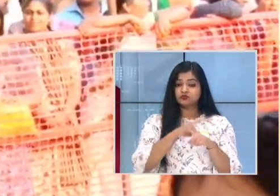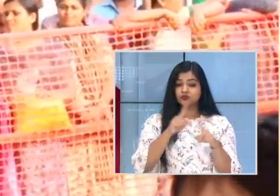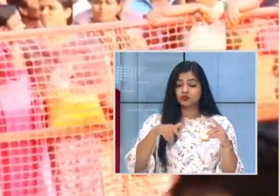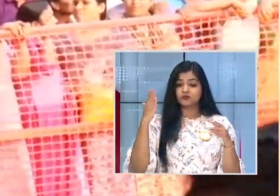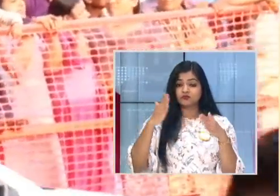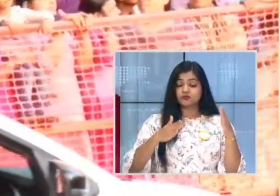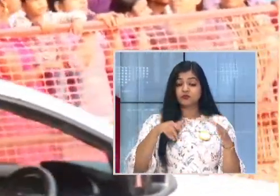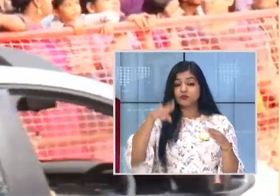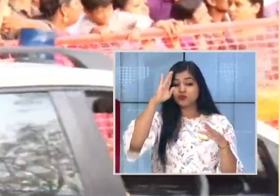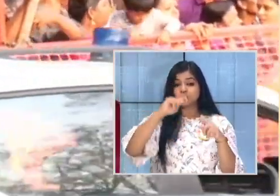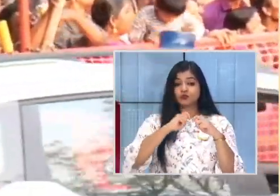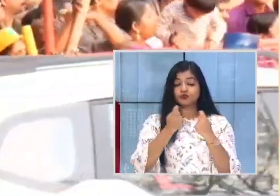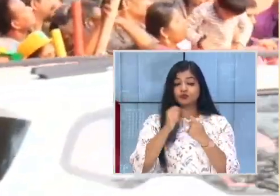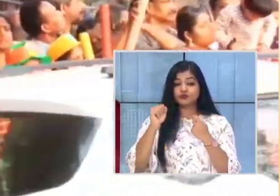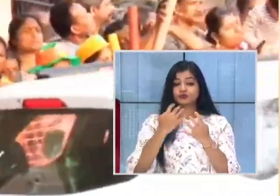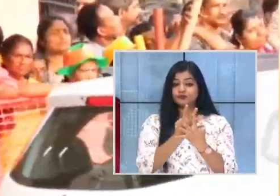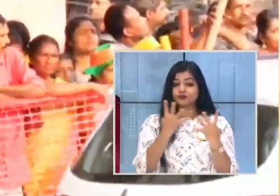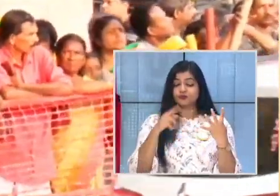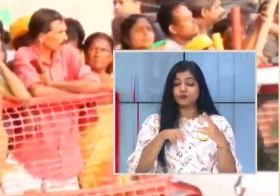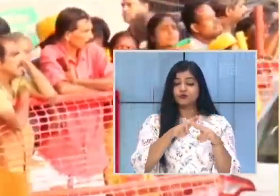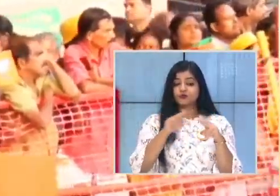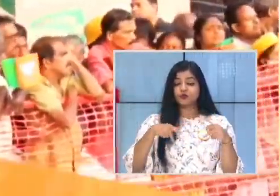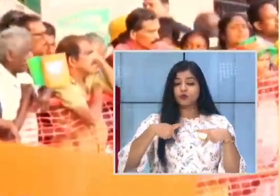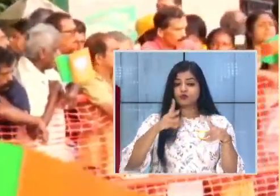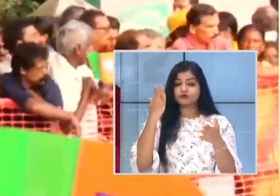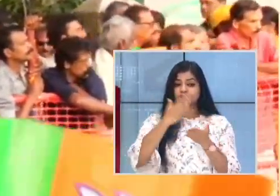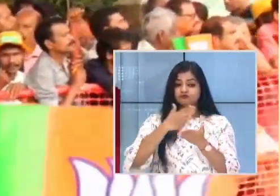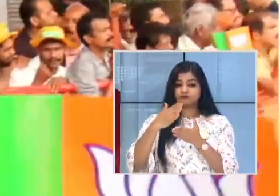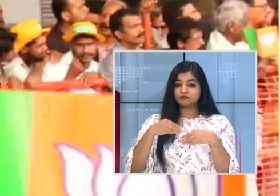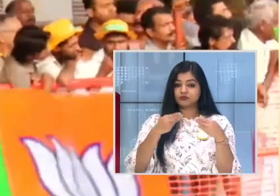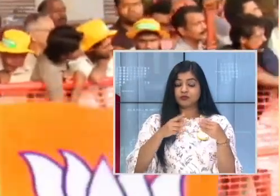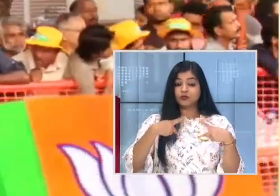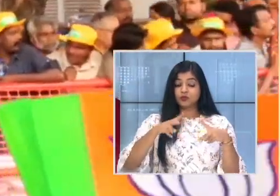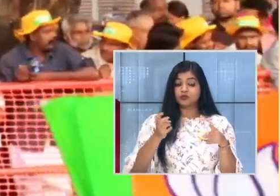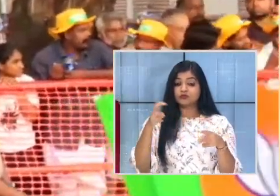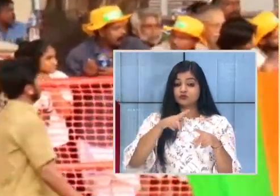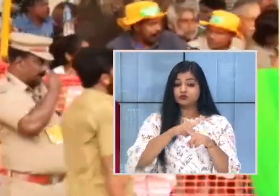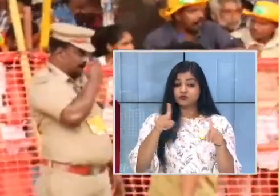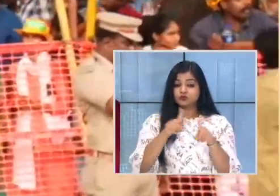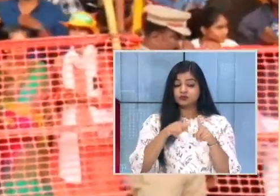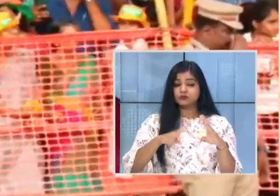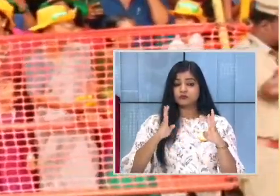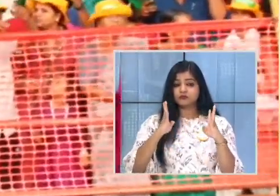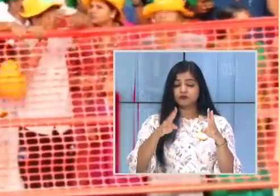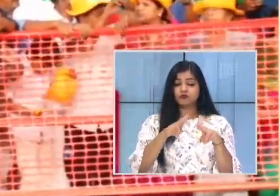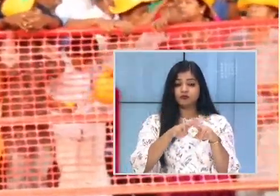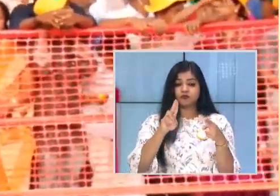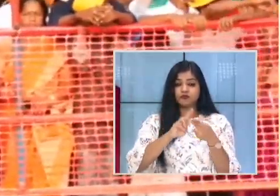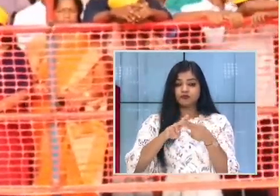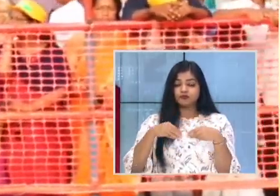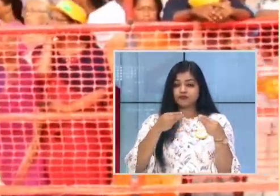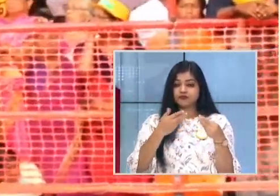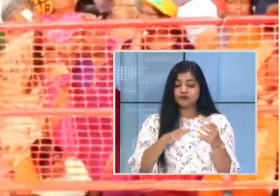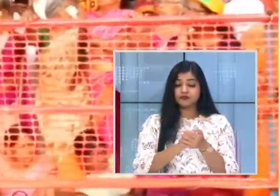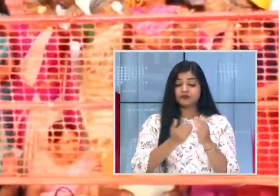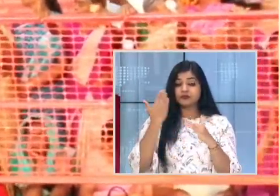പോലീസ് ബാരിക്കേഡുകൾ വെച്ച് ഇവിടെ പൂർണ്ണമായിട്ടും തടയുകയും ചെയ്തിട്ടുണ്ട്. റോഡിലേക്ക് ഒരു കാരണവശാലും ഇറങ്ങാതിരിക്കാൻ വേണ്ടിയുള്ള എല്ലാ തരത്തിലുള്ള ക്രമീകരണങ്ങളും ഒരുക്കിയിട്ടുണ്ട്.